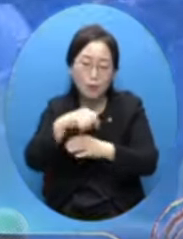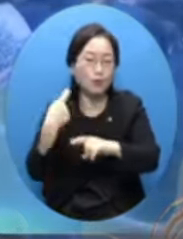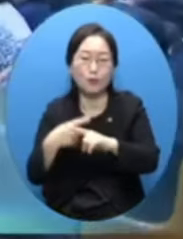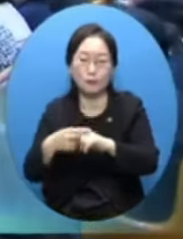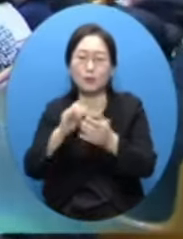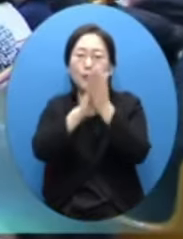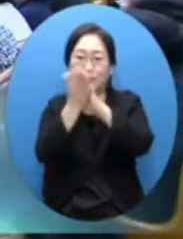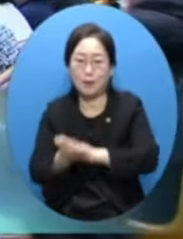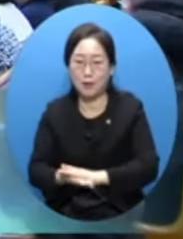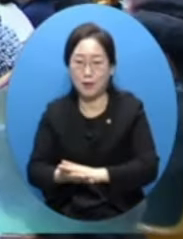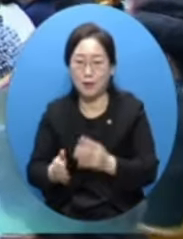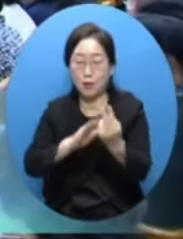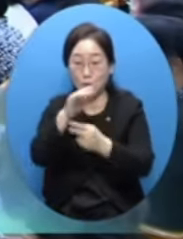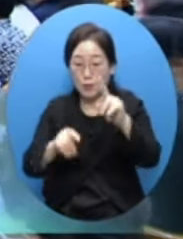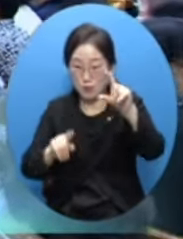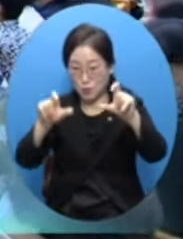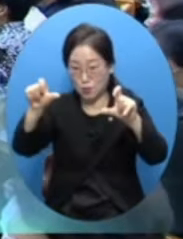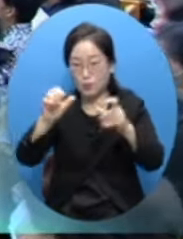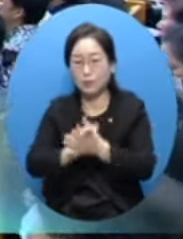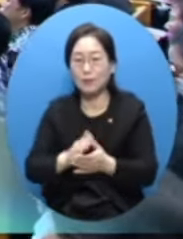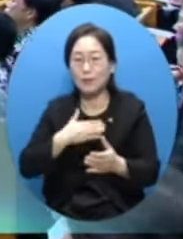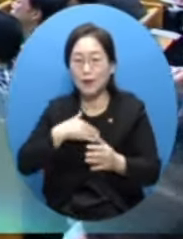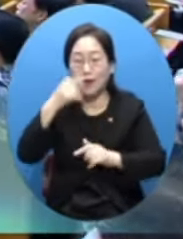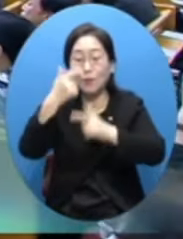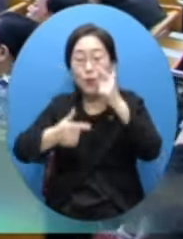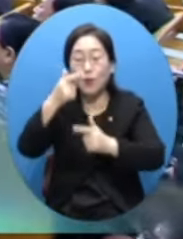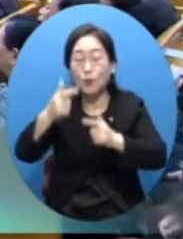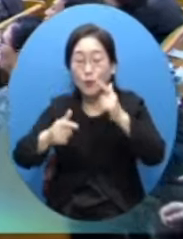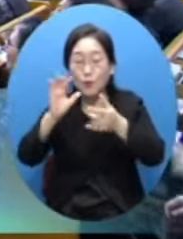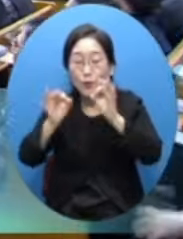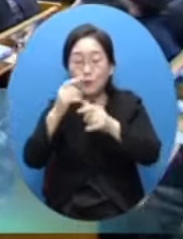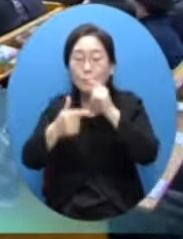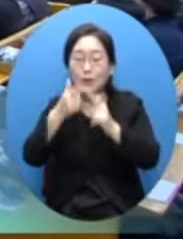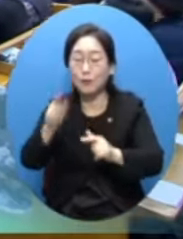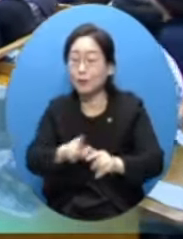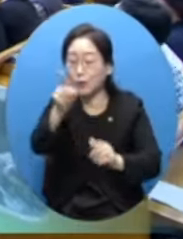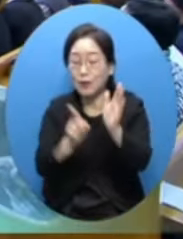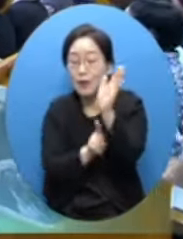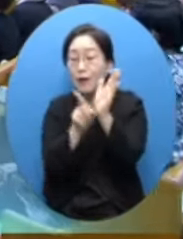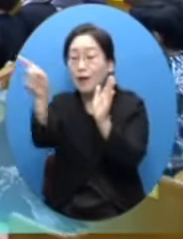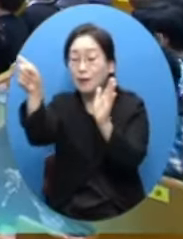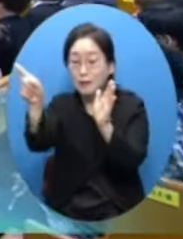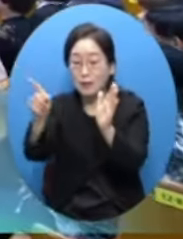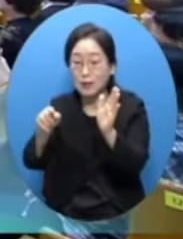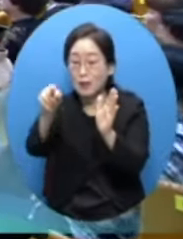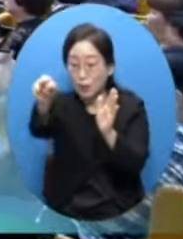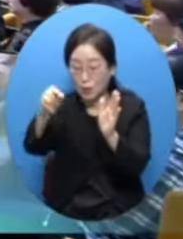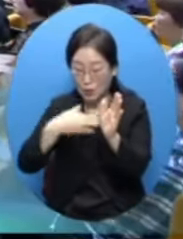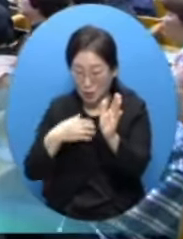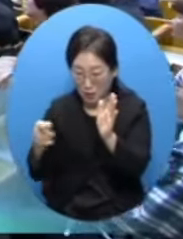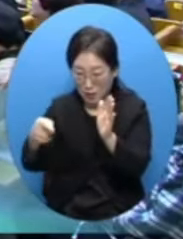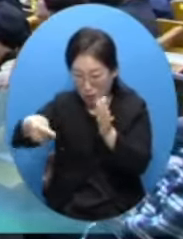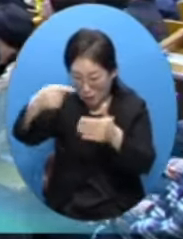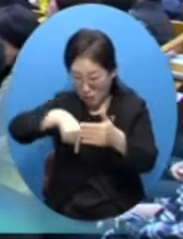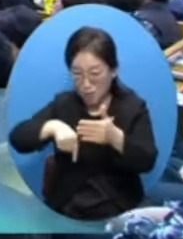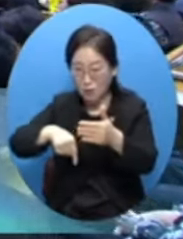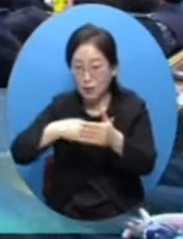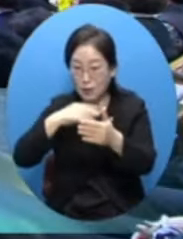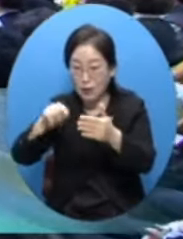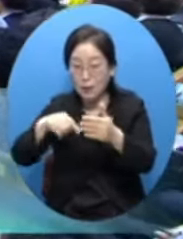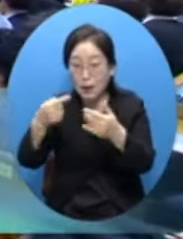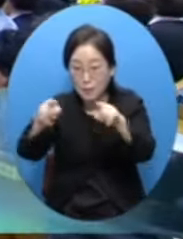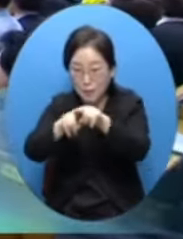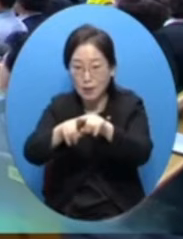주님 말씀하셨습니다. 나는 포도나무여 너희는 가지라. 그가 내 안에 내가 그 안에 거하면 사람이 열매를 많이